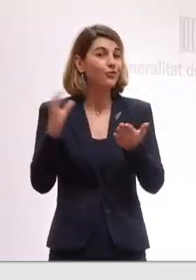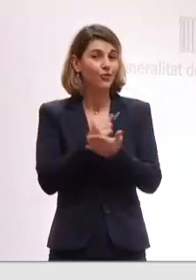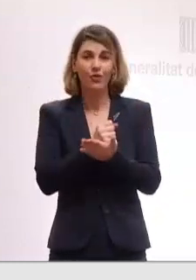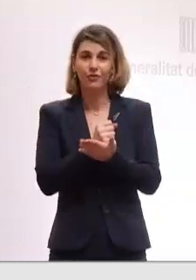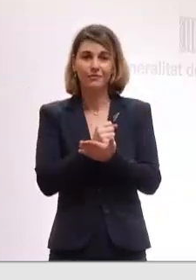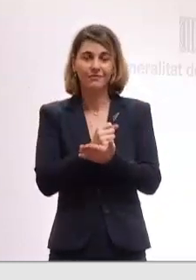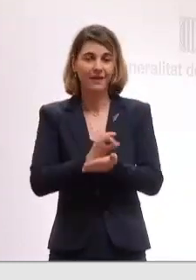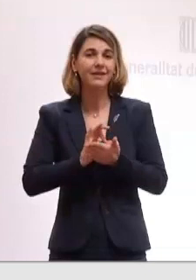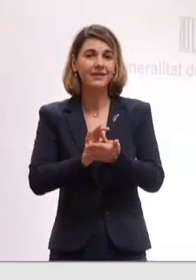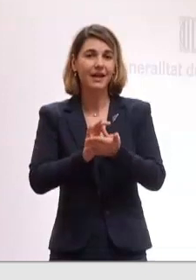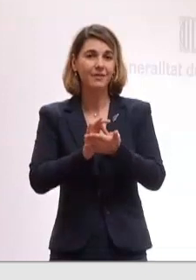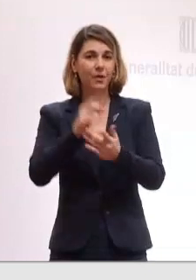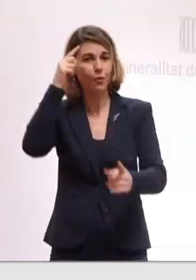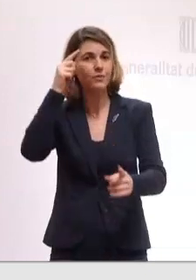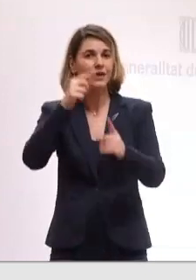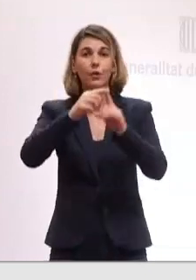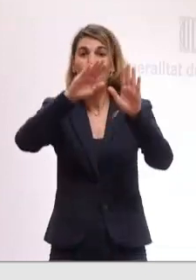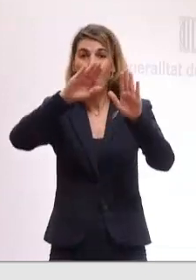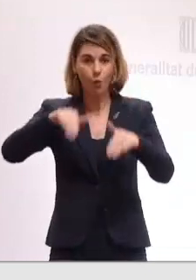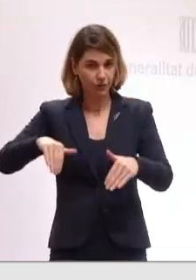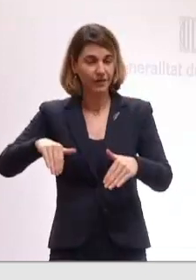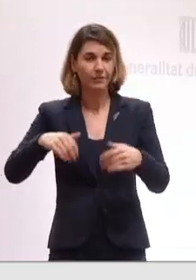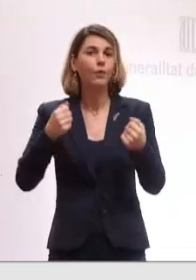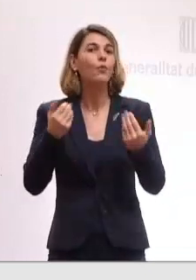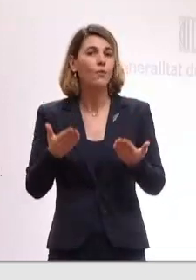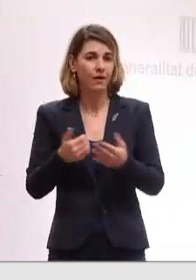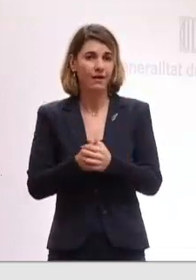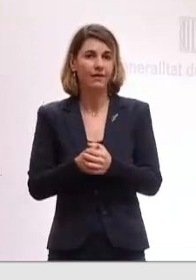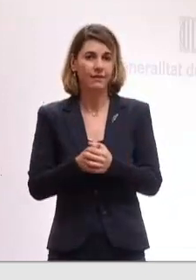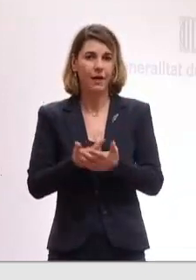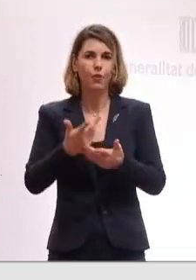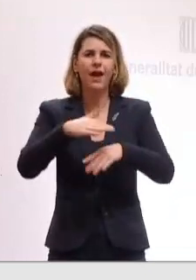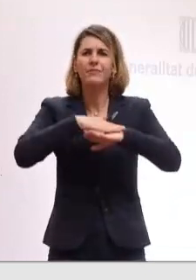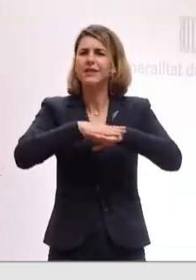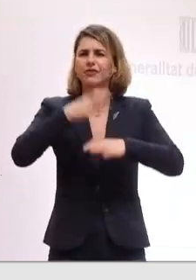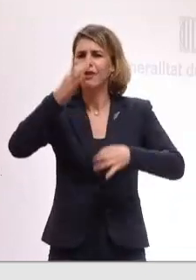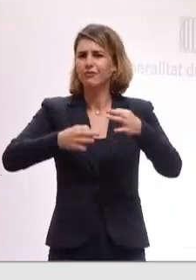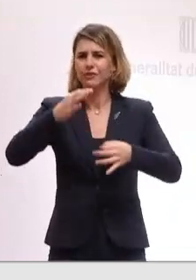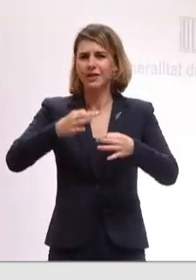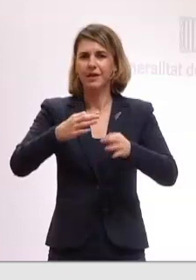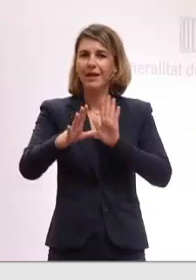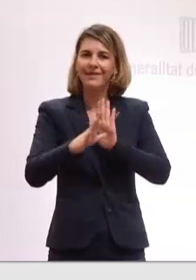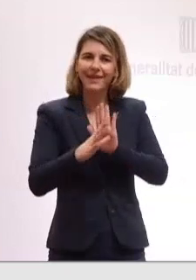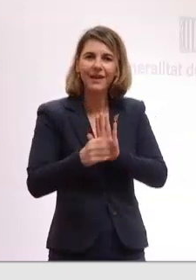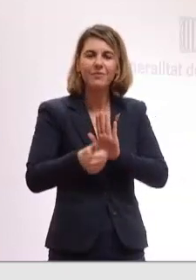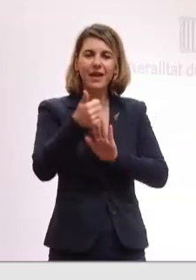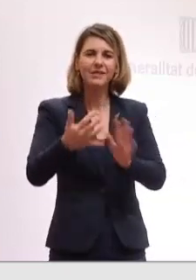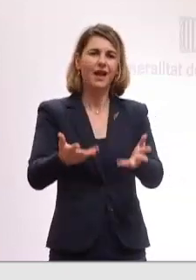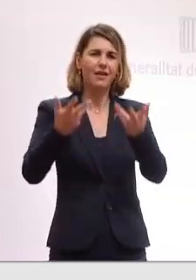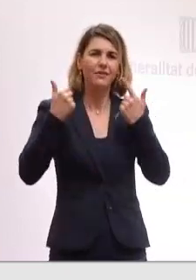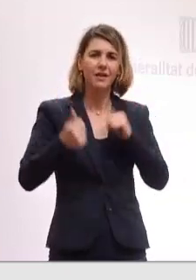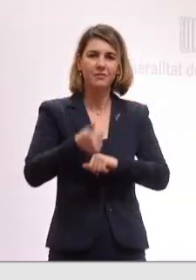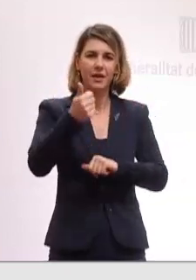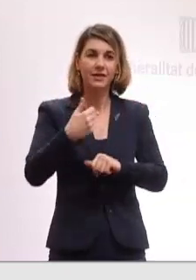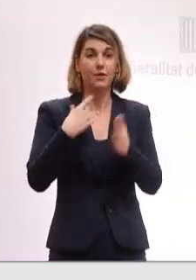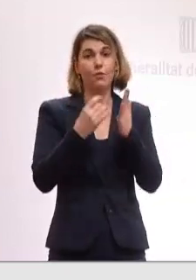heu servit a l'objectiu últim, que és el d'aconseguir una administració de justícia més propera, més eficient i